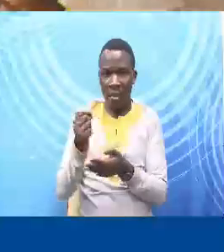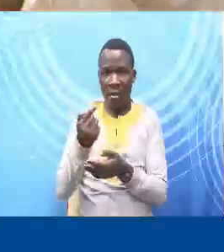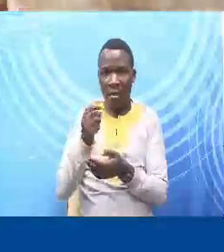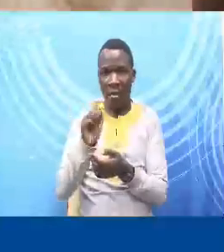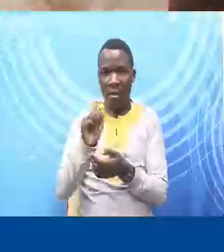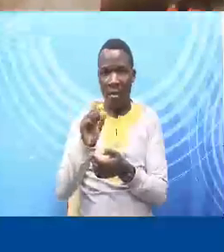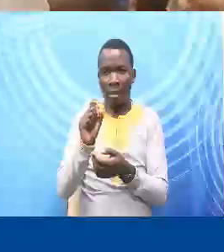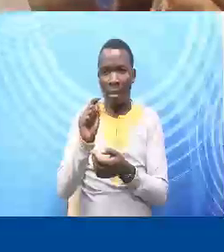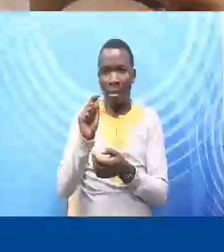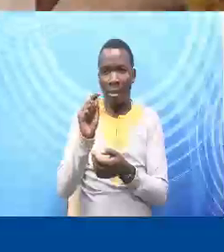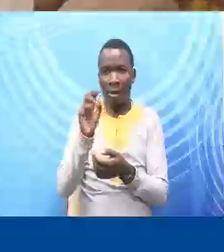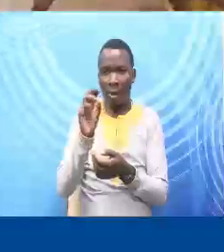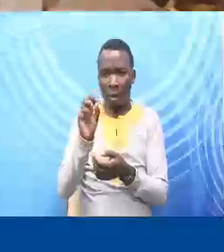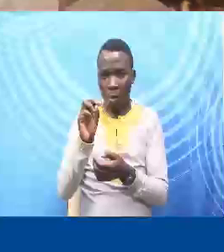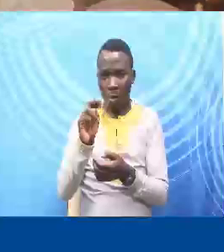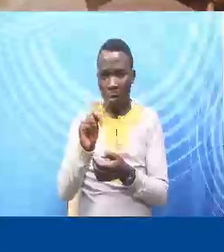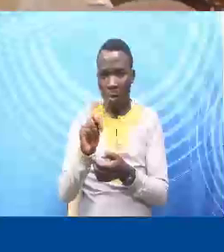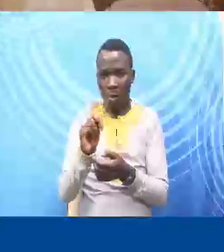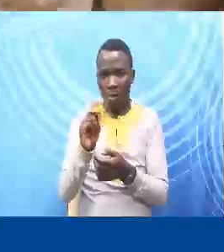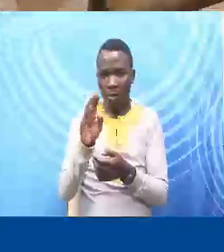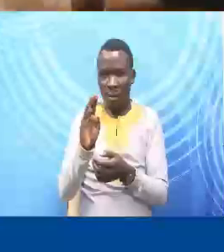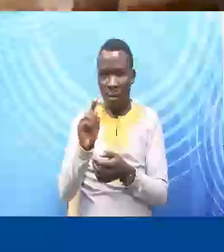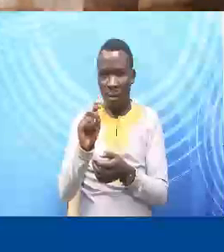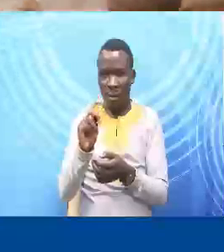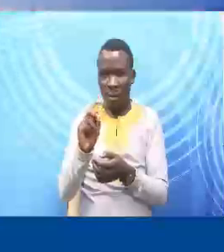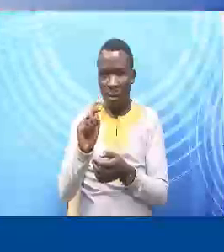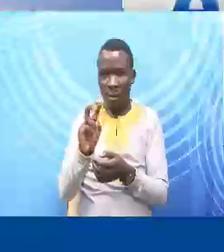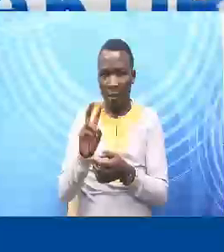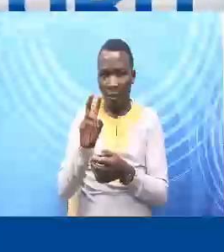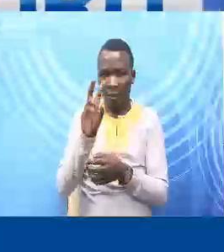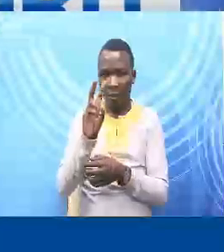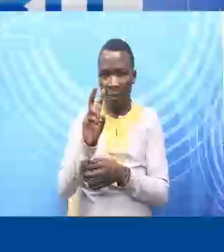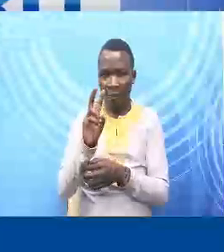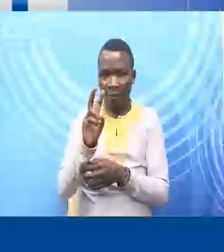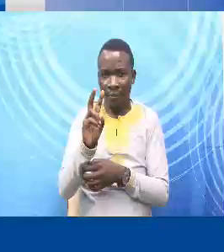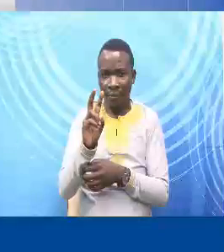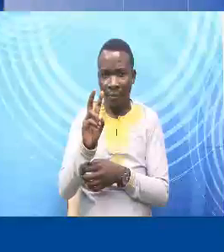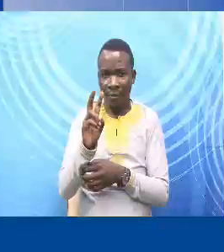Gaston Nirembere BTN TV